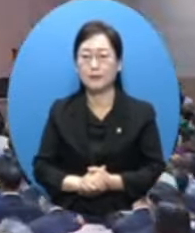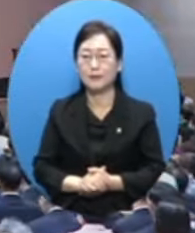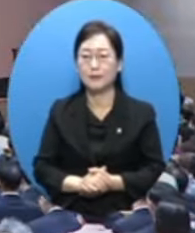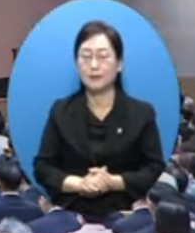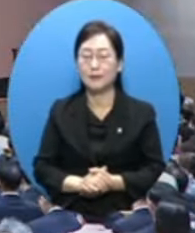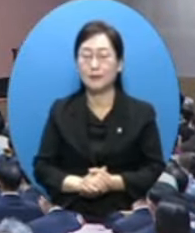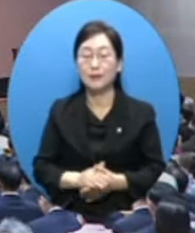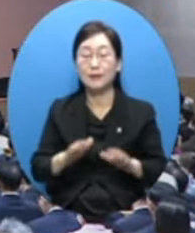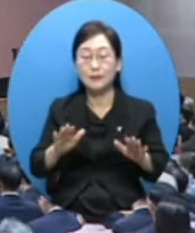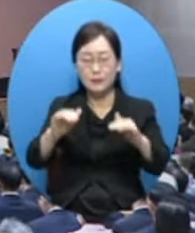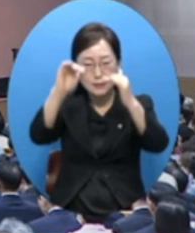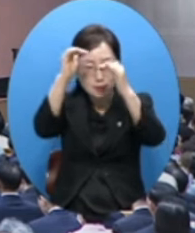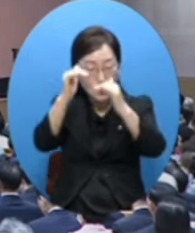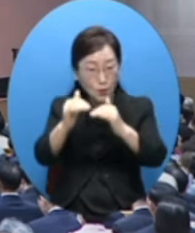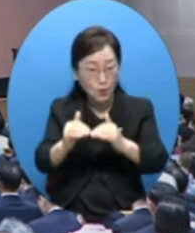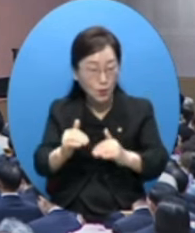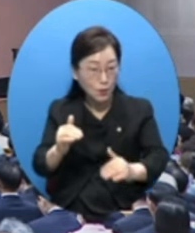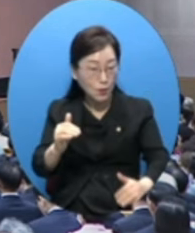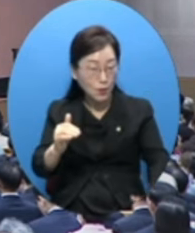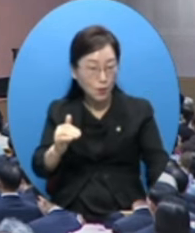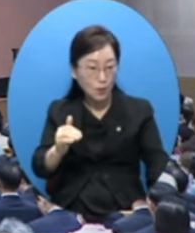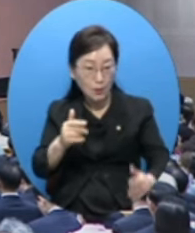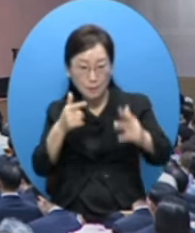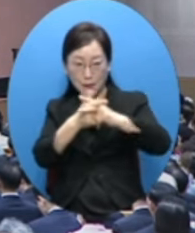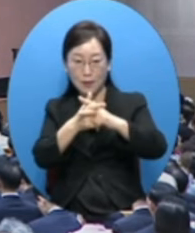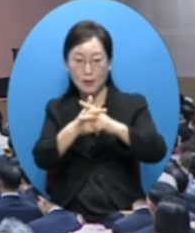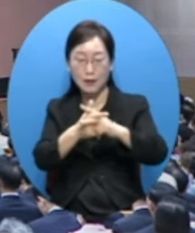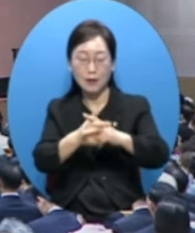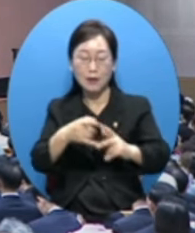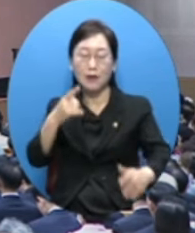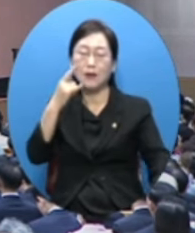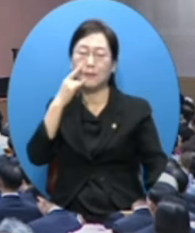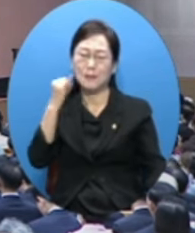이 내용을 알게 된 어머니 리브가가